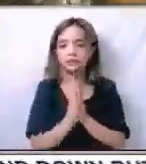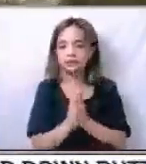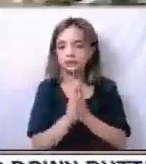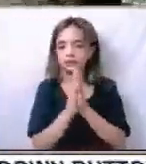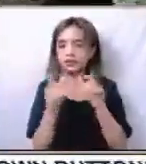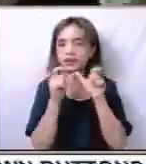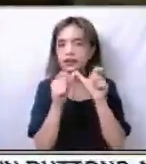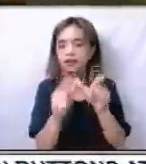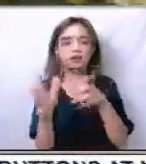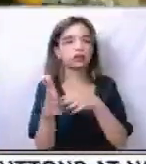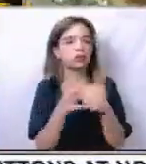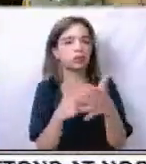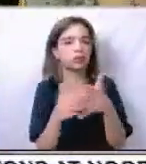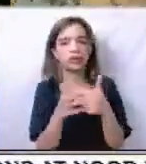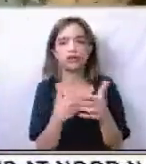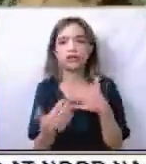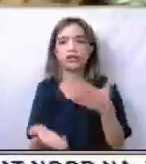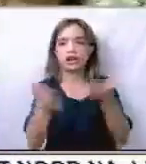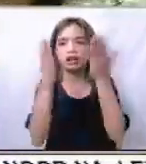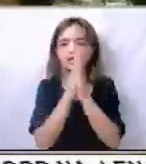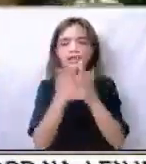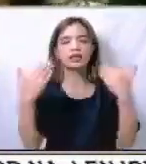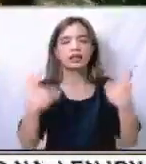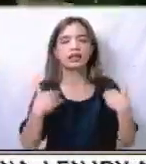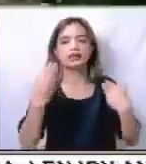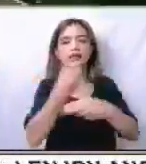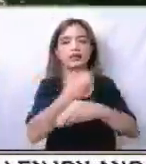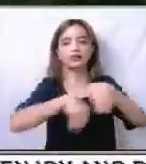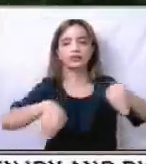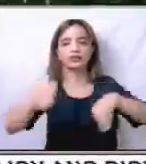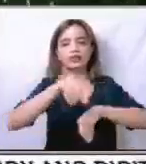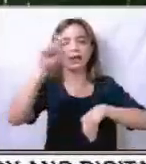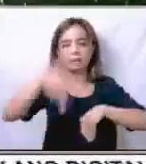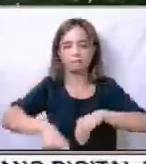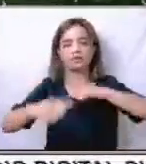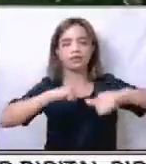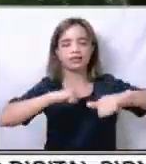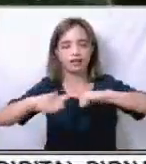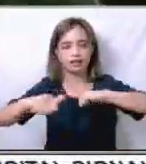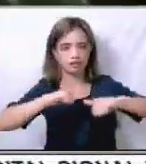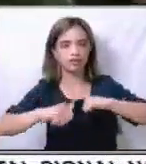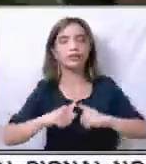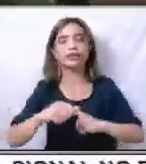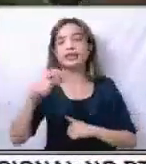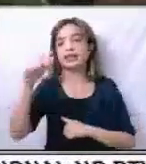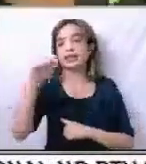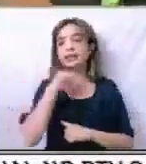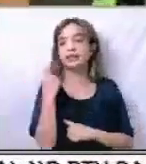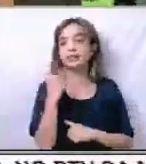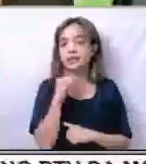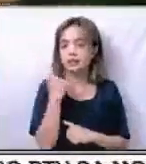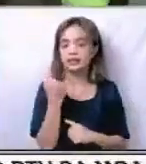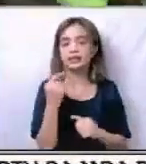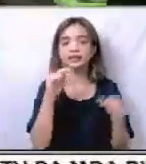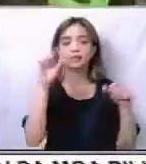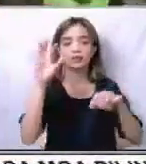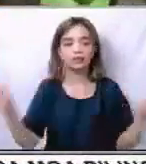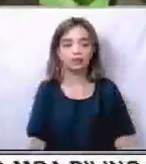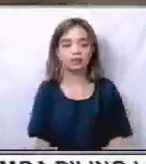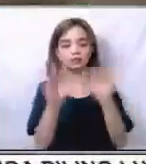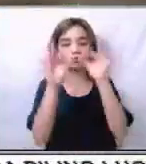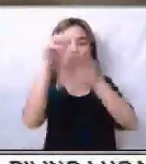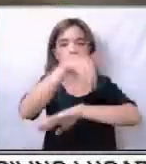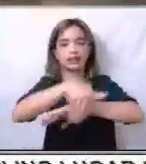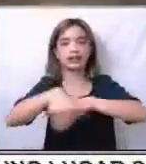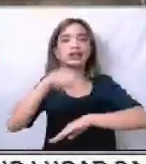at anumang hinihiling ay may kalakip na gawain. Binigyan din ni Father Samonte na ang Simbang Gabi ay hindi